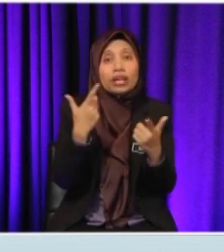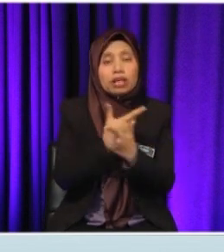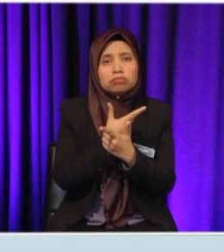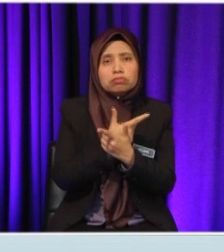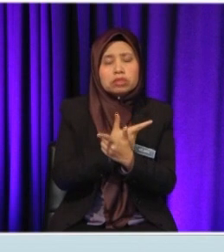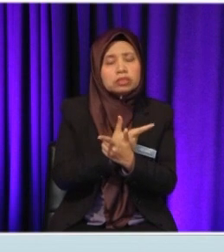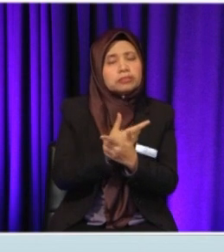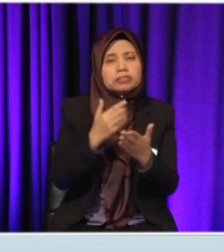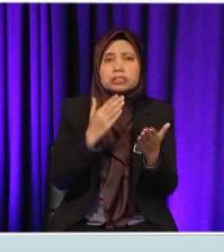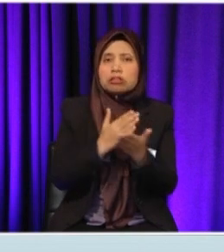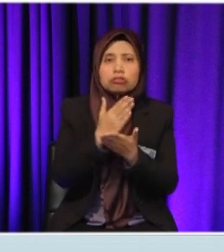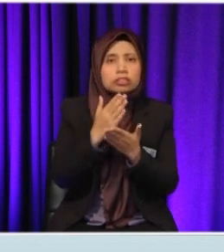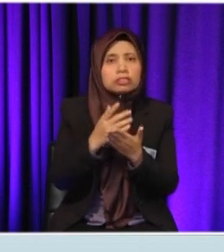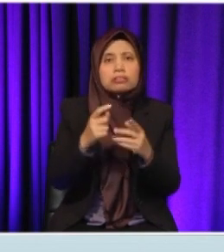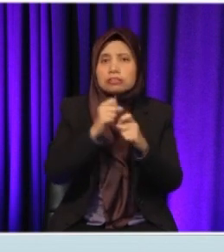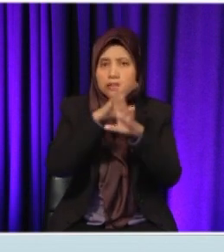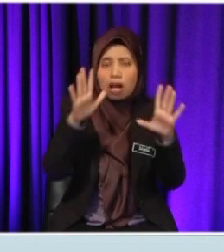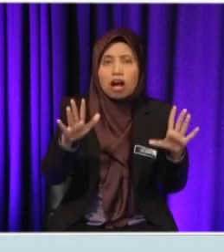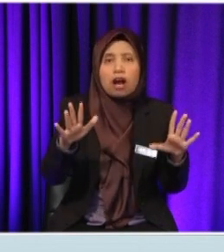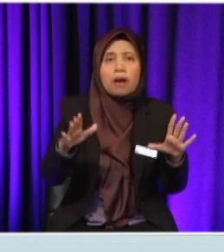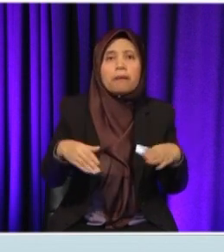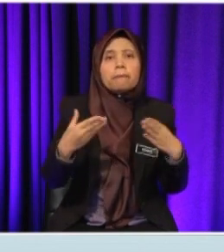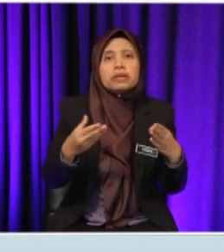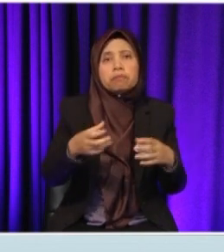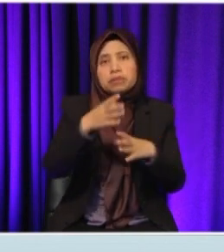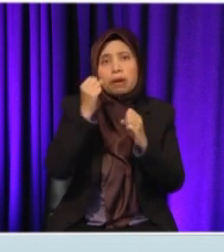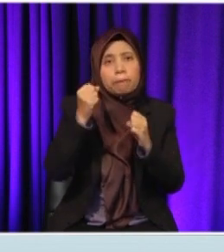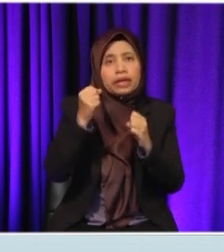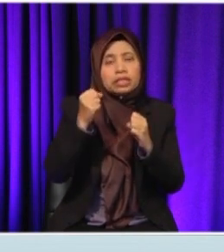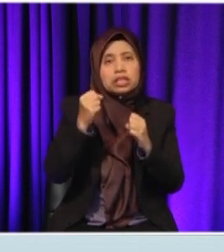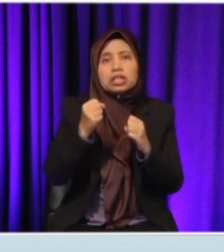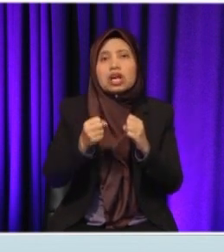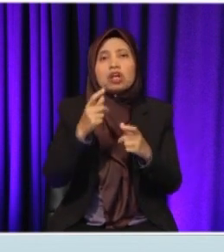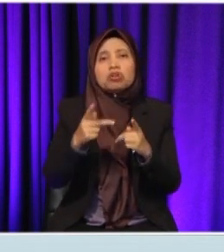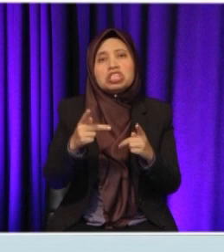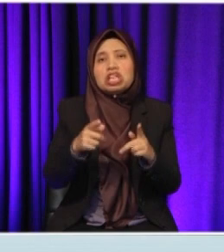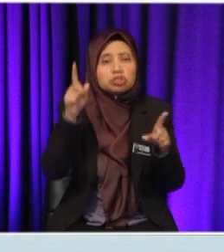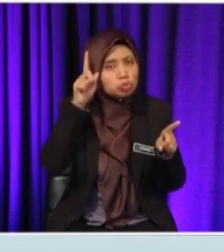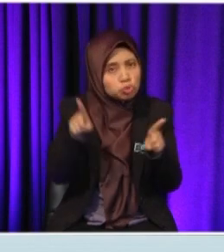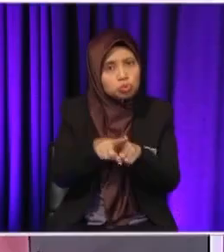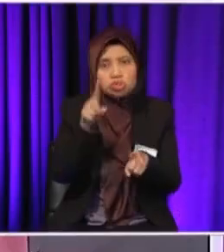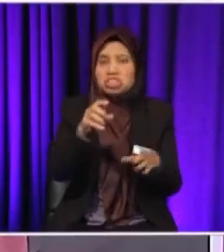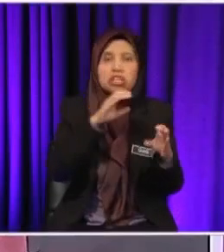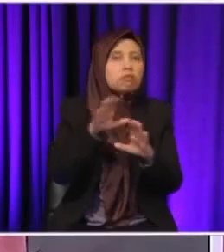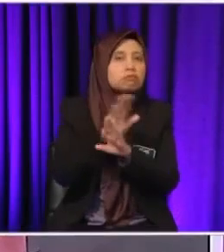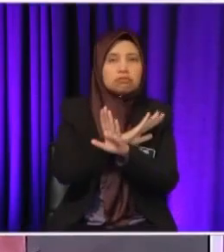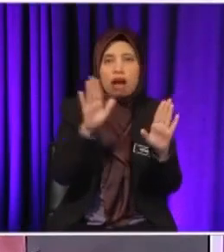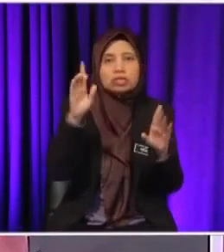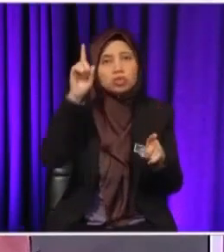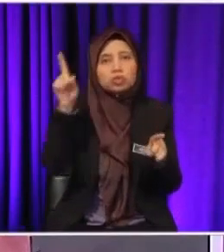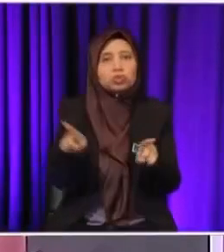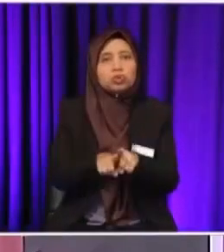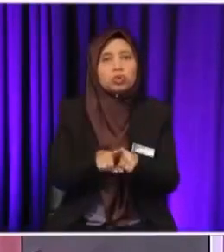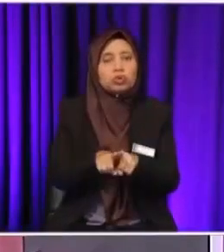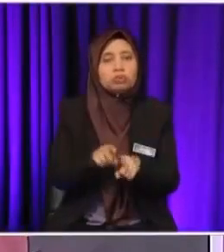terang, memberi pendapat dengan jelas walaupun kenyataan itu tidak menyokong peguam tersebut. Maksudnya dia tidak bersetuju dengan